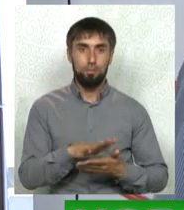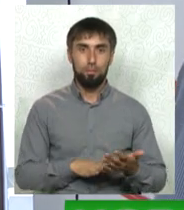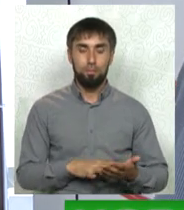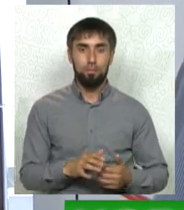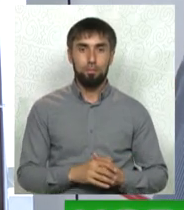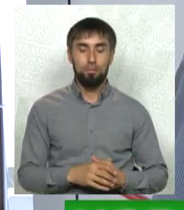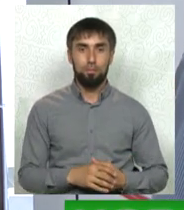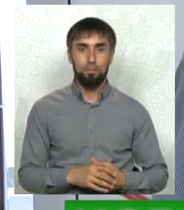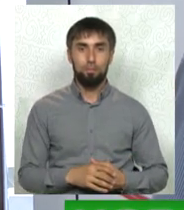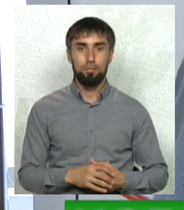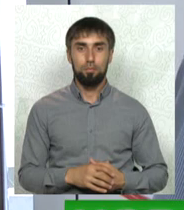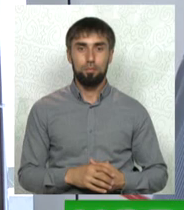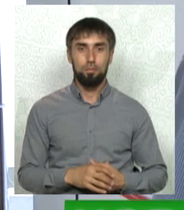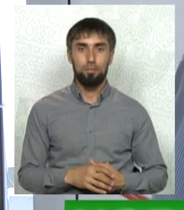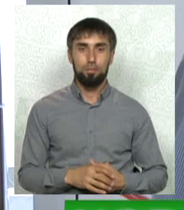дальше.